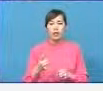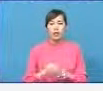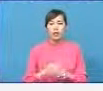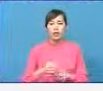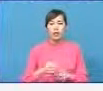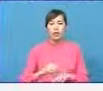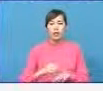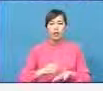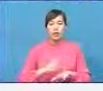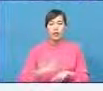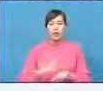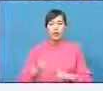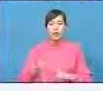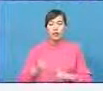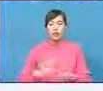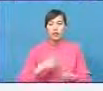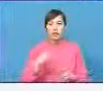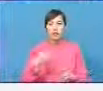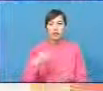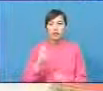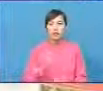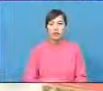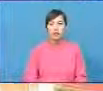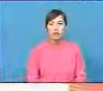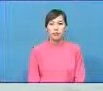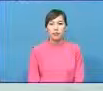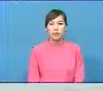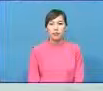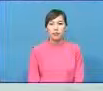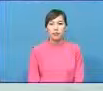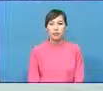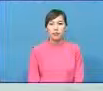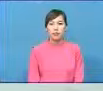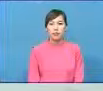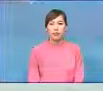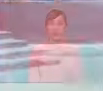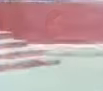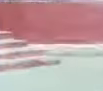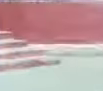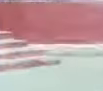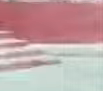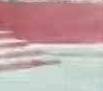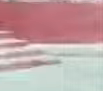басшылар баса айтты. Ағарке Анарбек, Нұрлан Әлімбаев, Садыр Абдуманап, оңтүстік ақпарат.